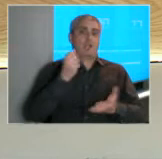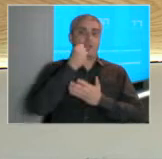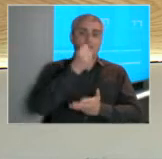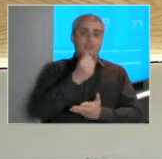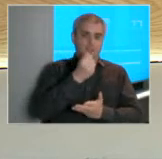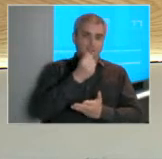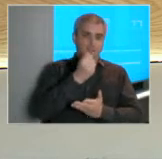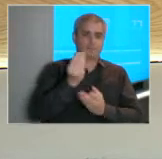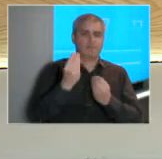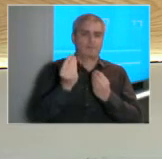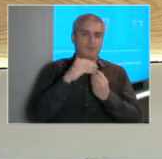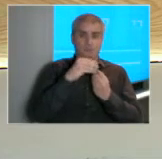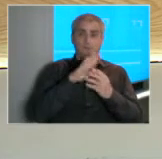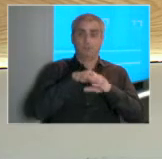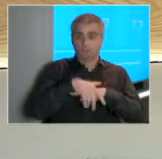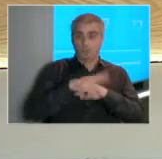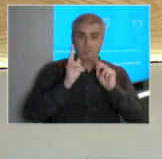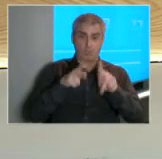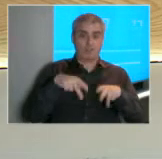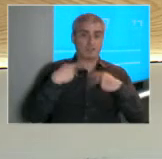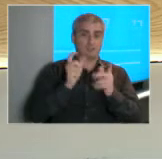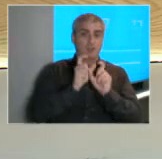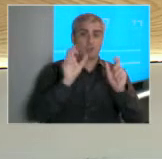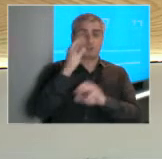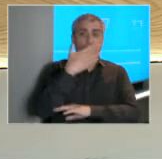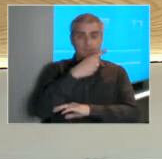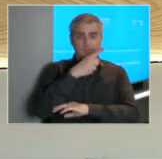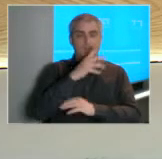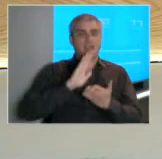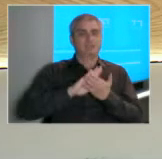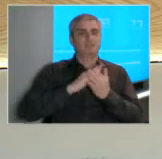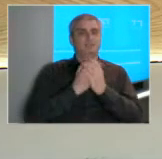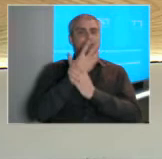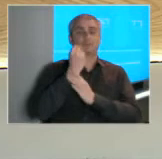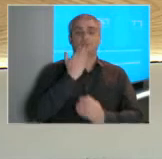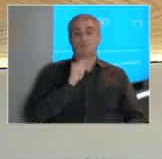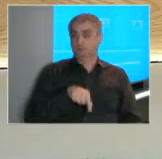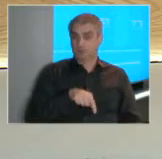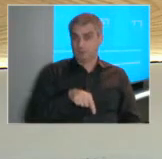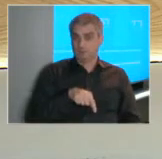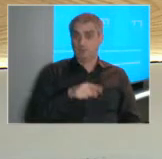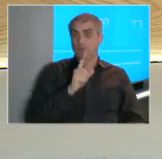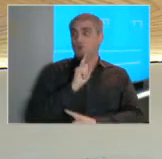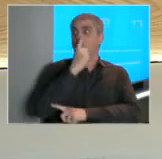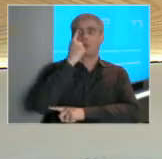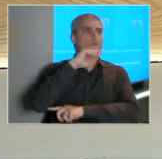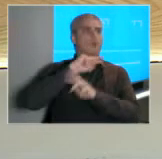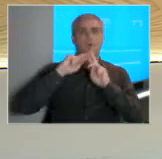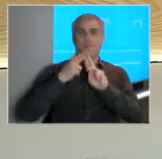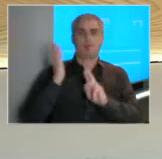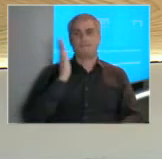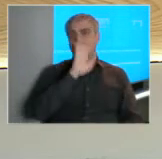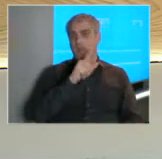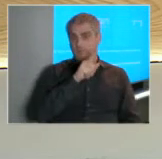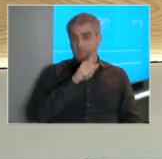התקציבי. גורם נוסף שהשפיע על יכולת החזר החוב של המדינה הוא קצב הצמיחה של ישראל, שהוא הגבוה ביותר בעולם